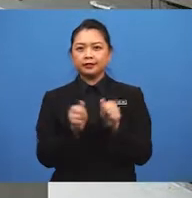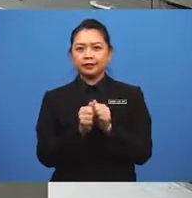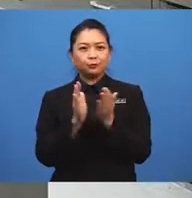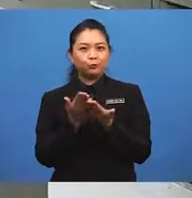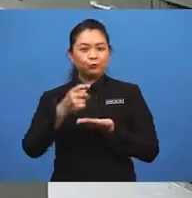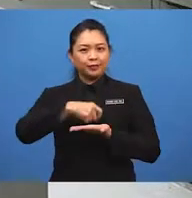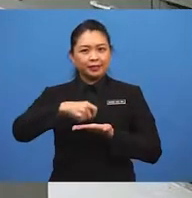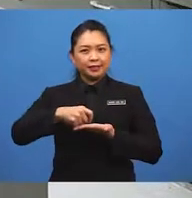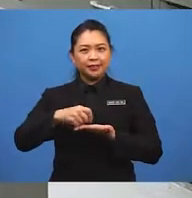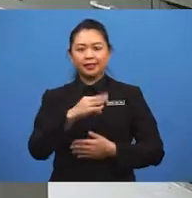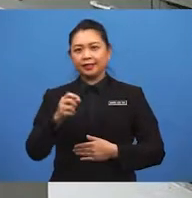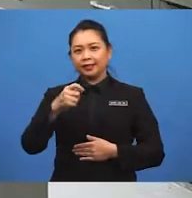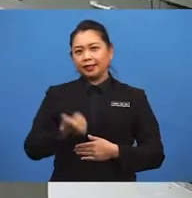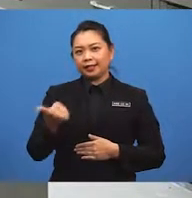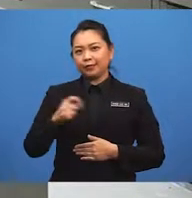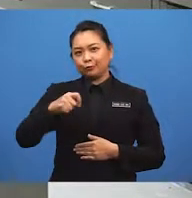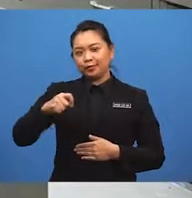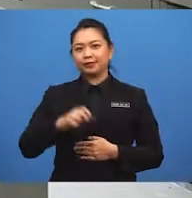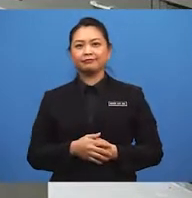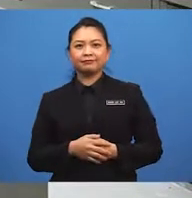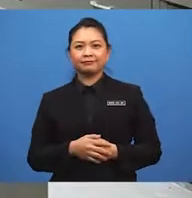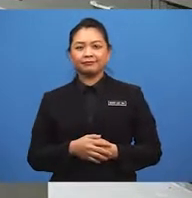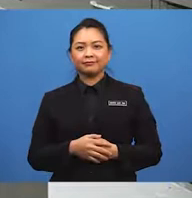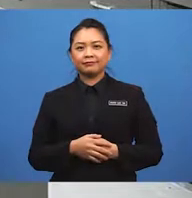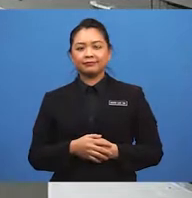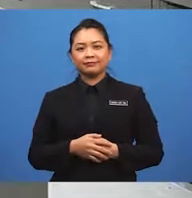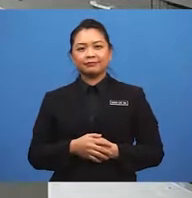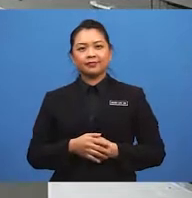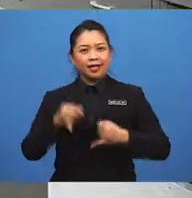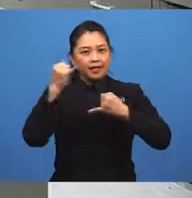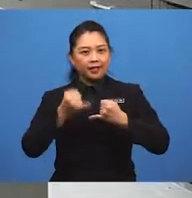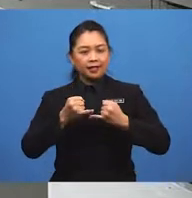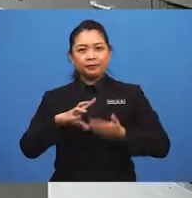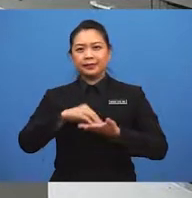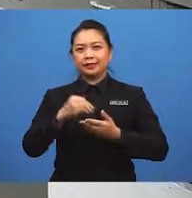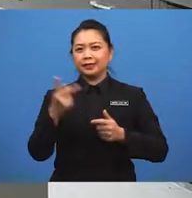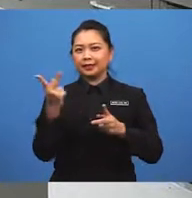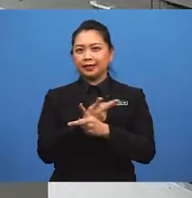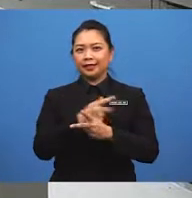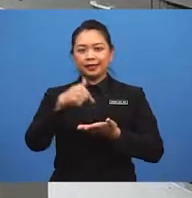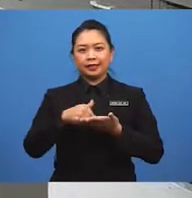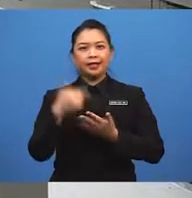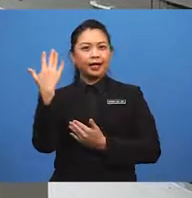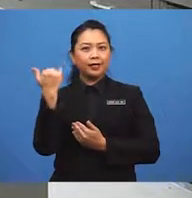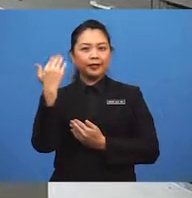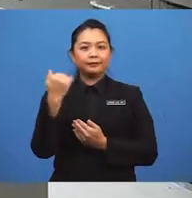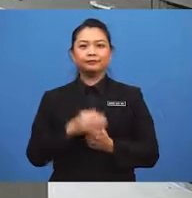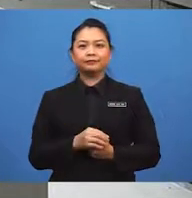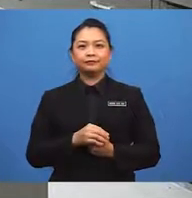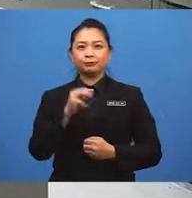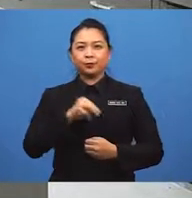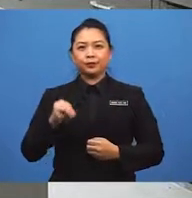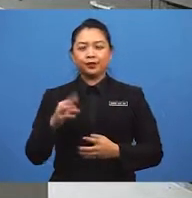buku catatan dan alat tulis. Di akhir pembelajaran kali ini, diharap